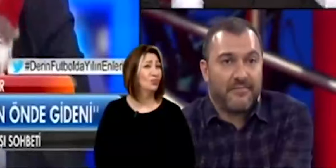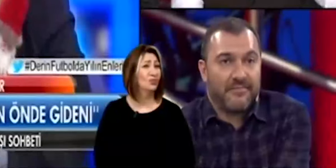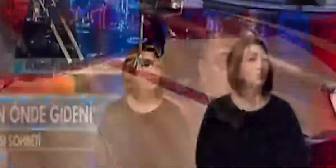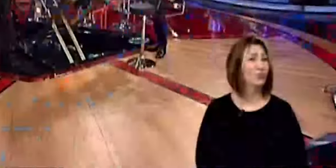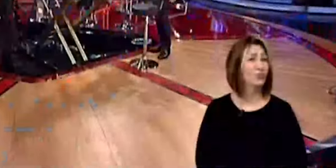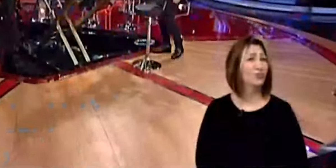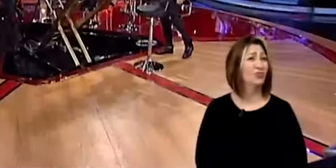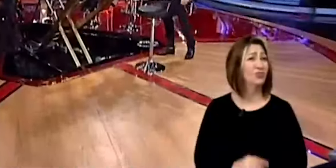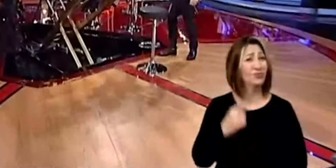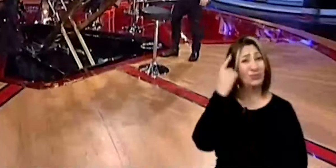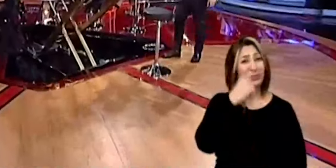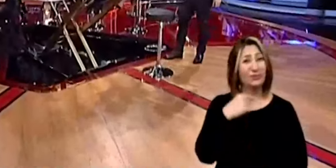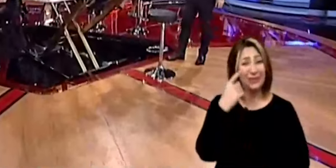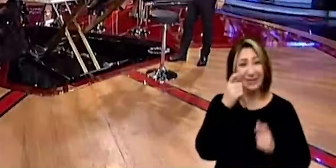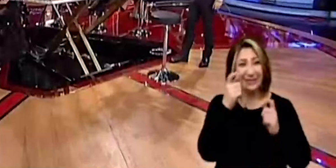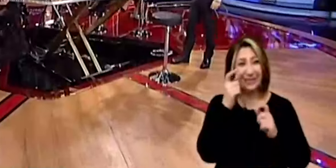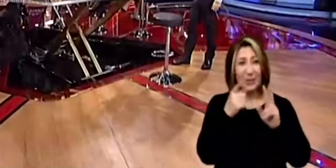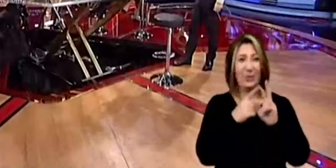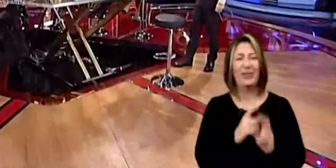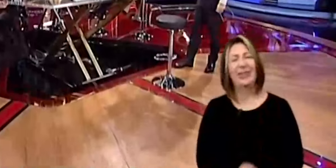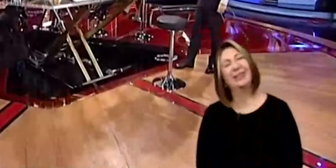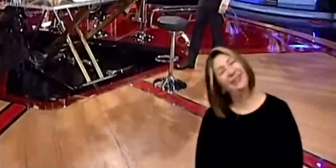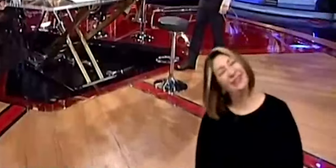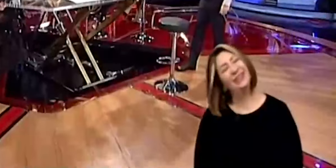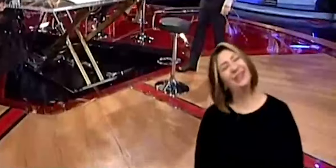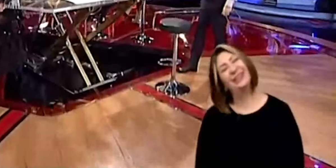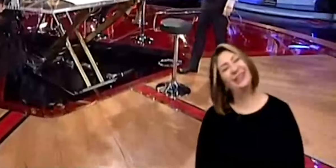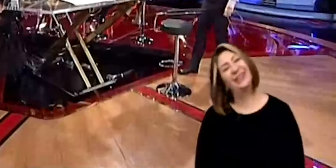Dur! Dikkat edin. Norella suratı yaptı.